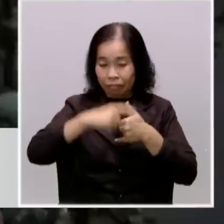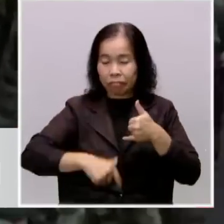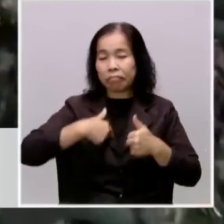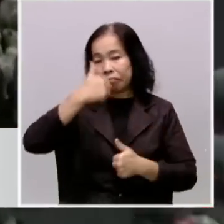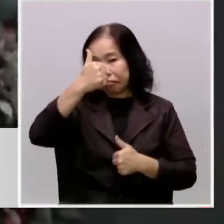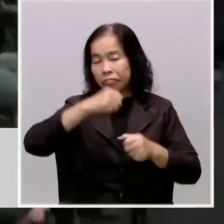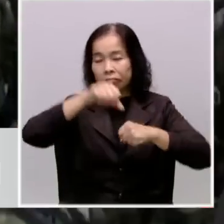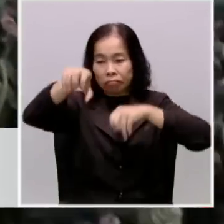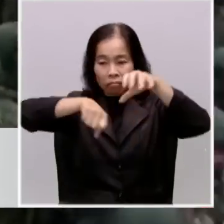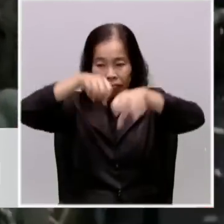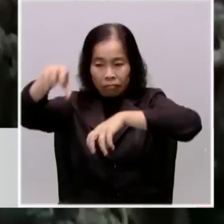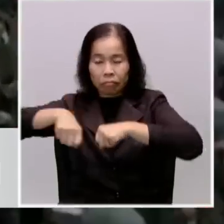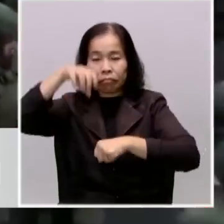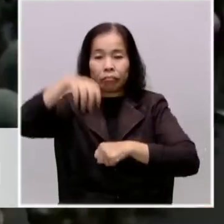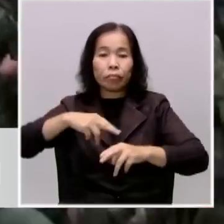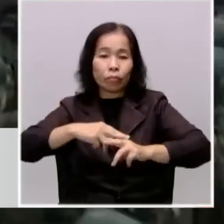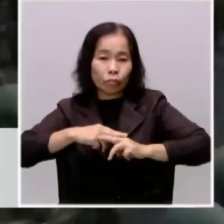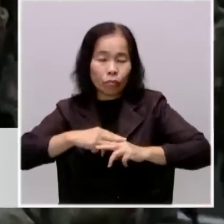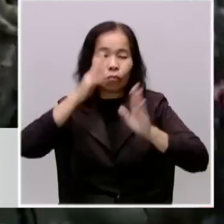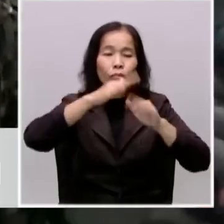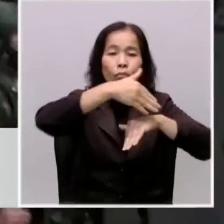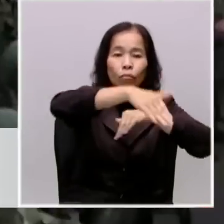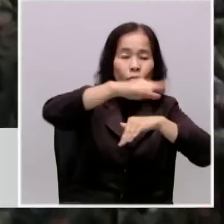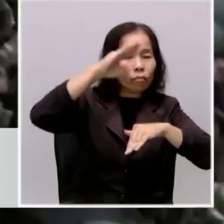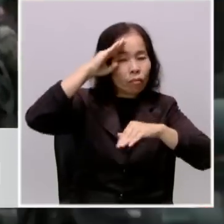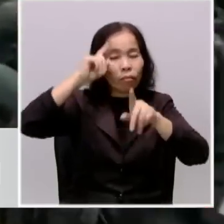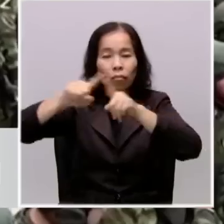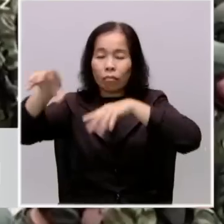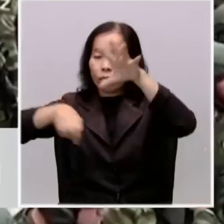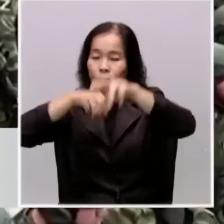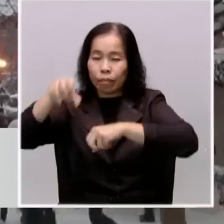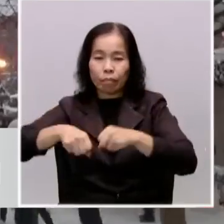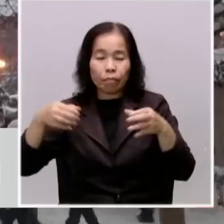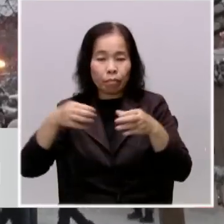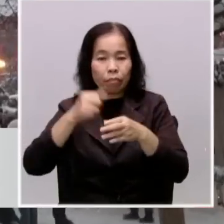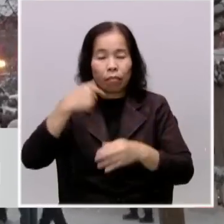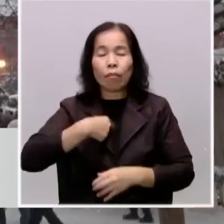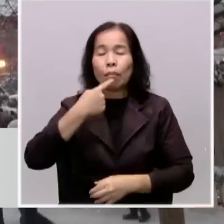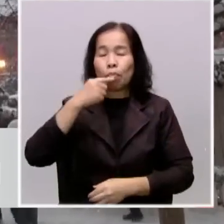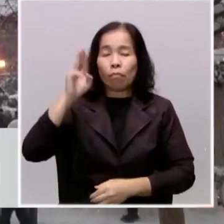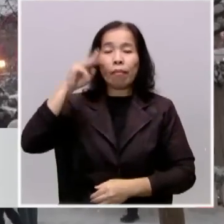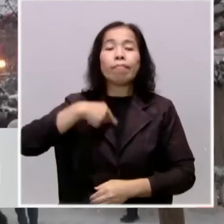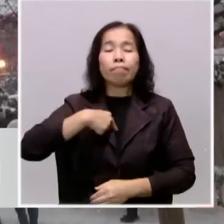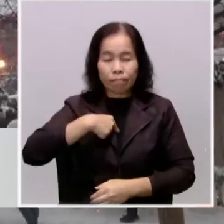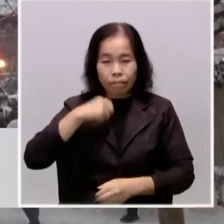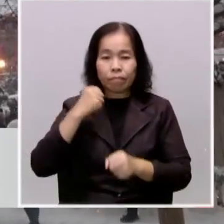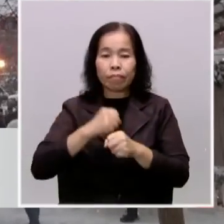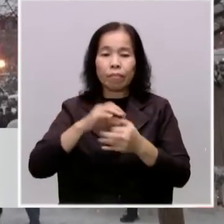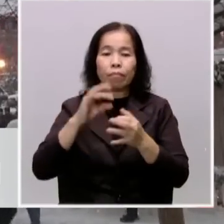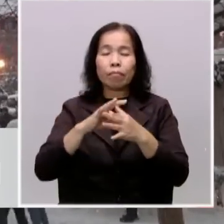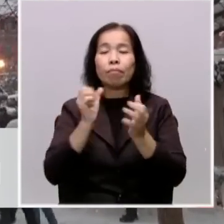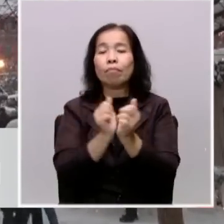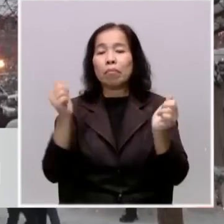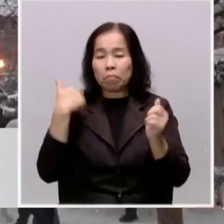รบเอกชนนะคะคนนอกเนี่ยได้หลายหมื่นคนเลยพร้อมกับการให้คำมั่นสัญญาว่าจะมีการนิรโทษกรรมแล้วก็จะ